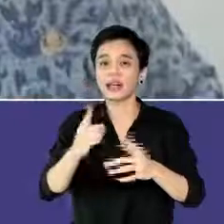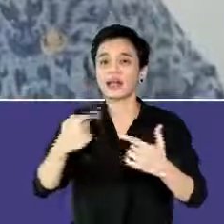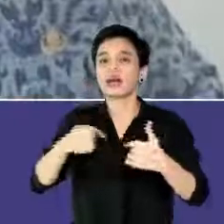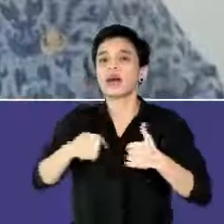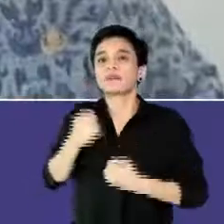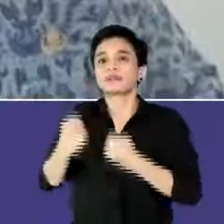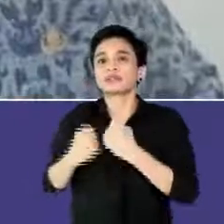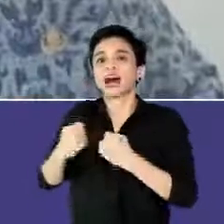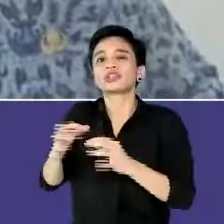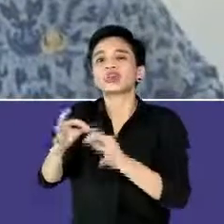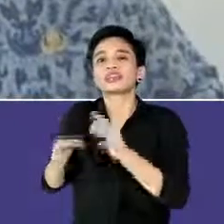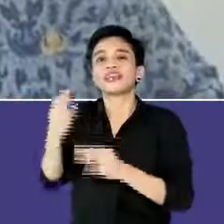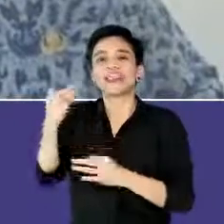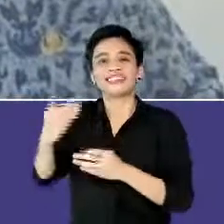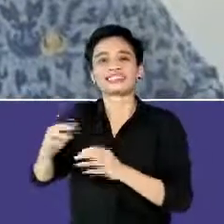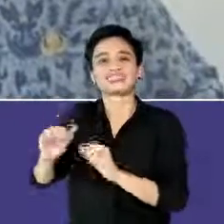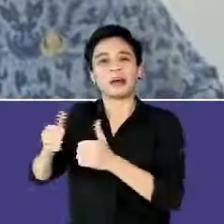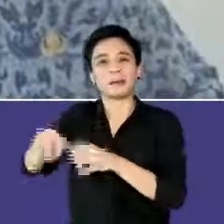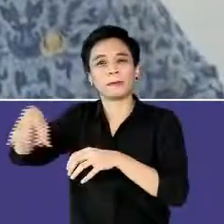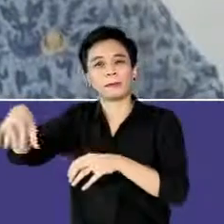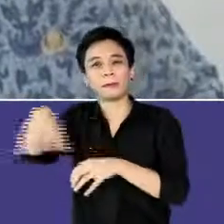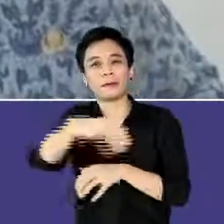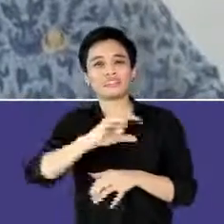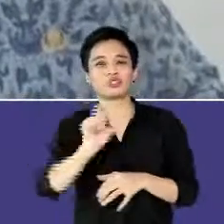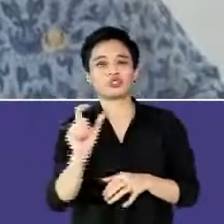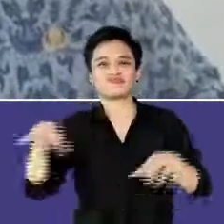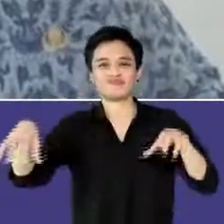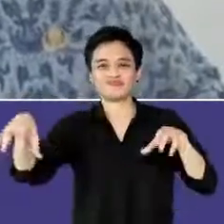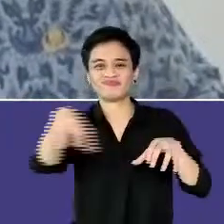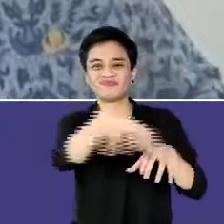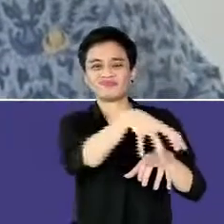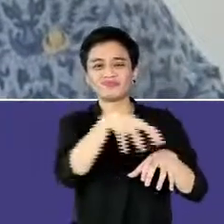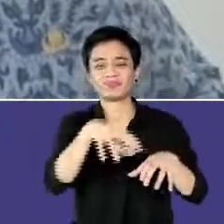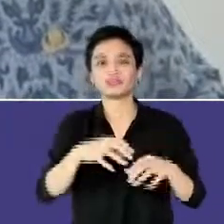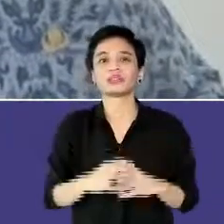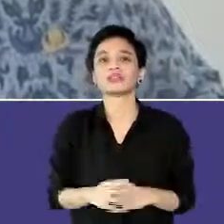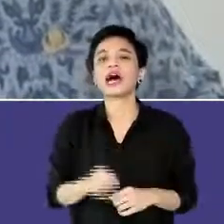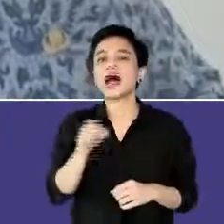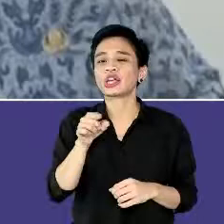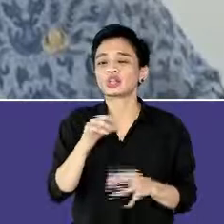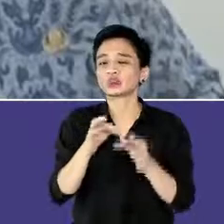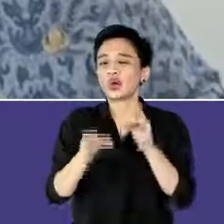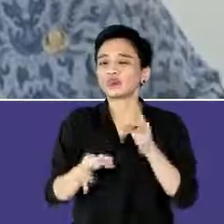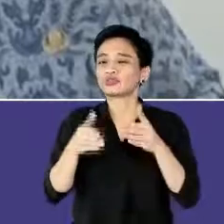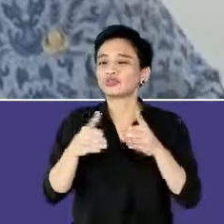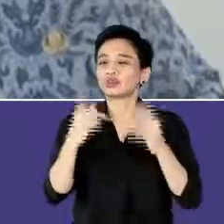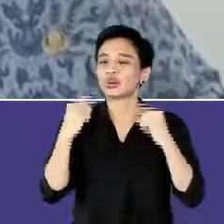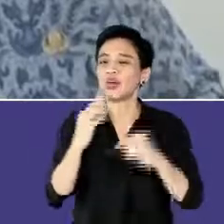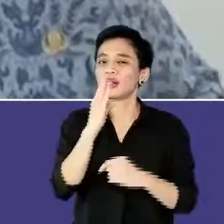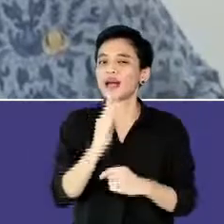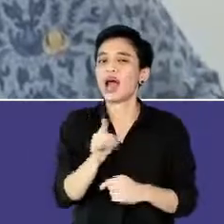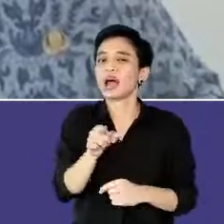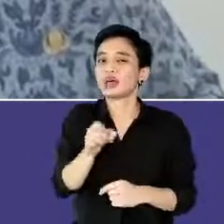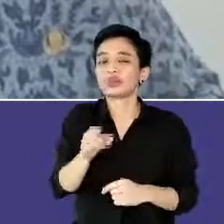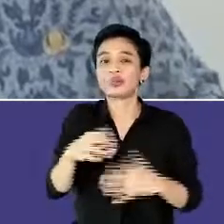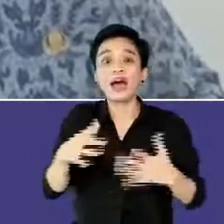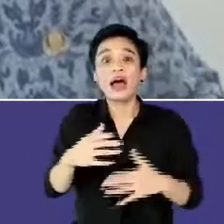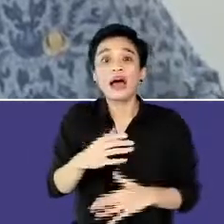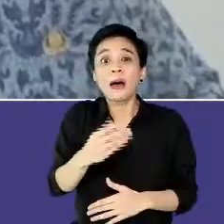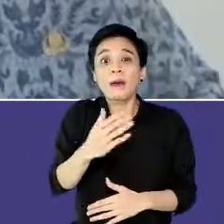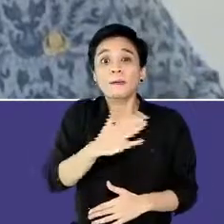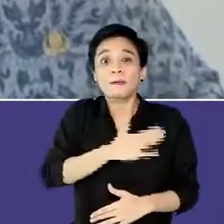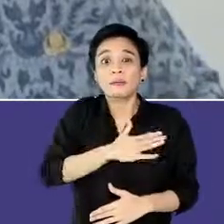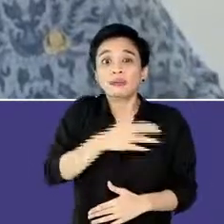yang misalnya terpapar ini masih bisa dilayani dengan baik Pak ya untuk di wilayah John beberapa kabupaten kota memang